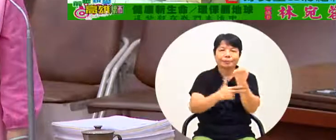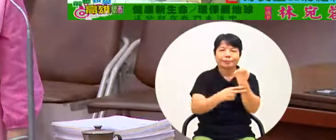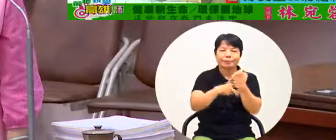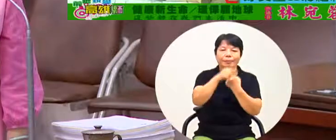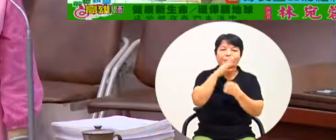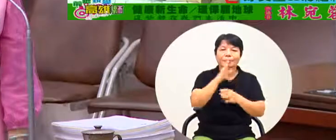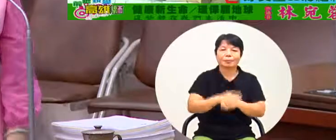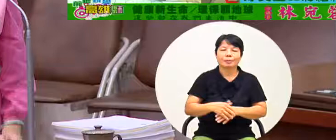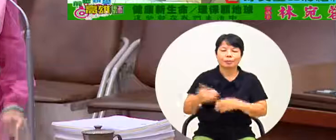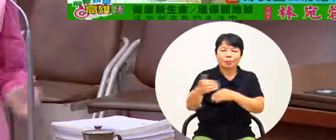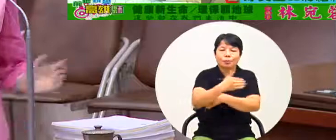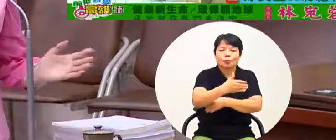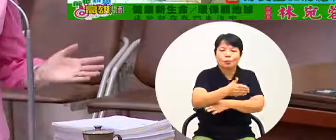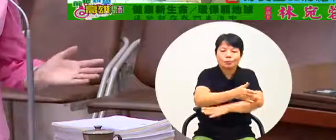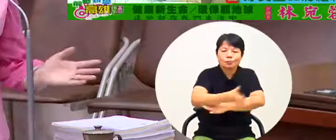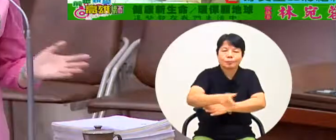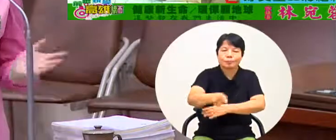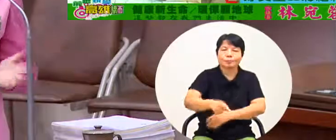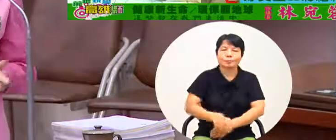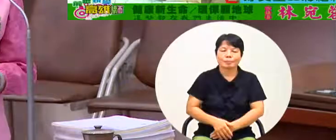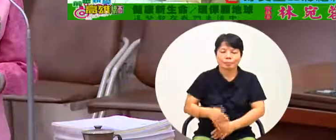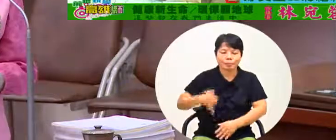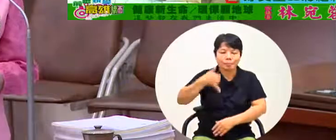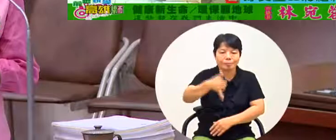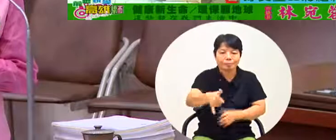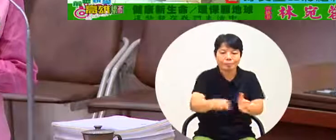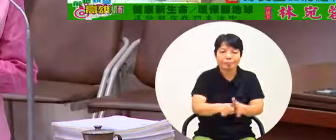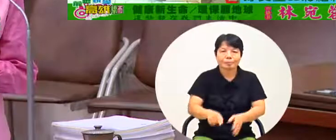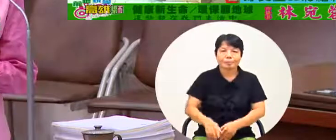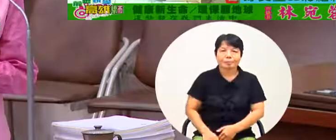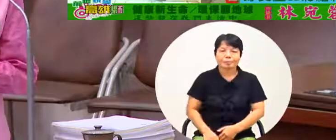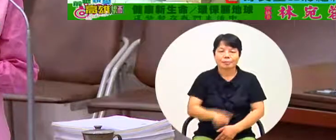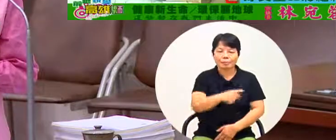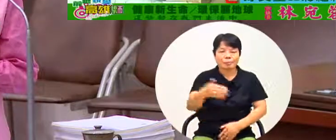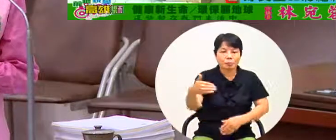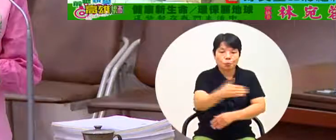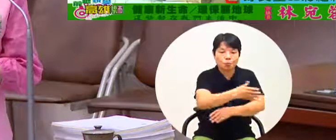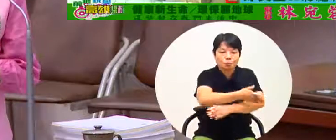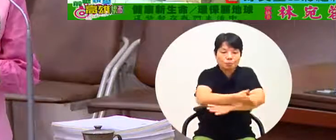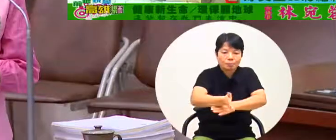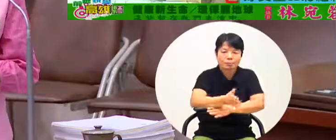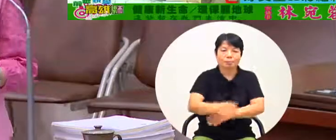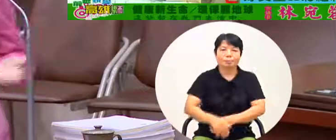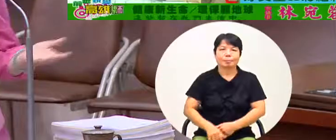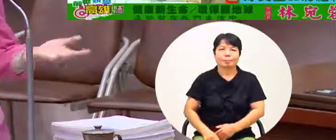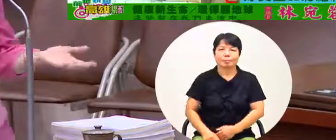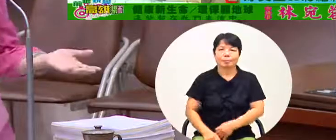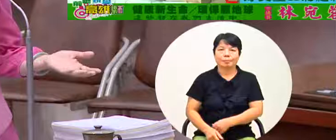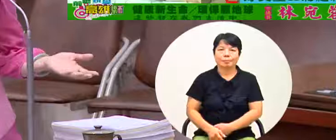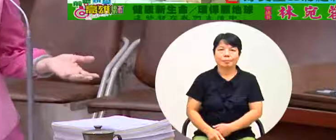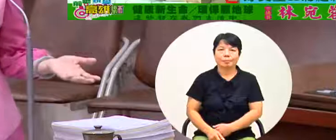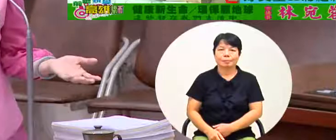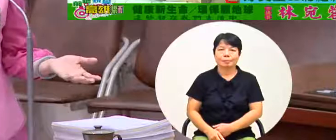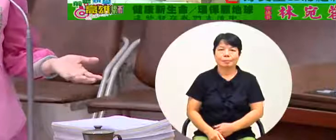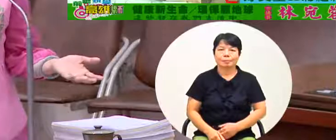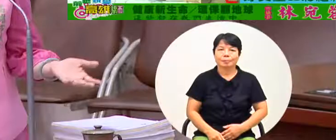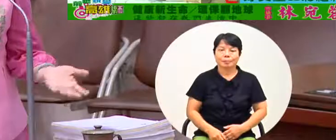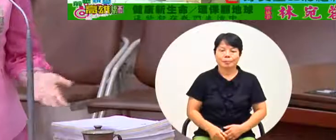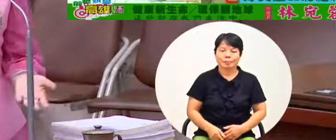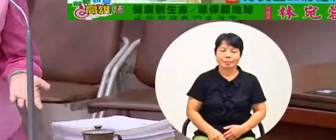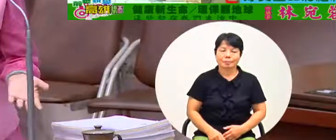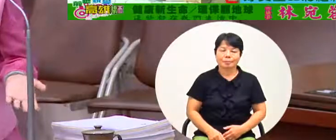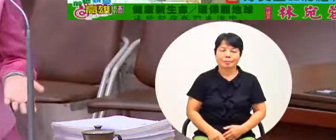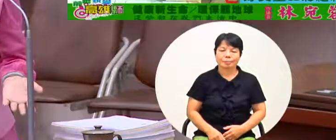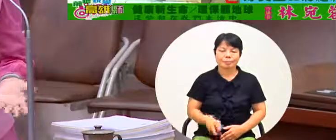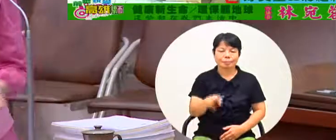那好美女哦，伊是一个渔村啊，但是迄个所在就是渔村嘛，啊渔村吼感觉就是讲讲做草